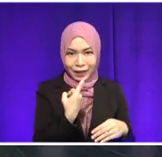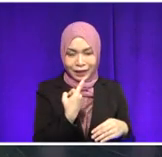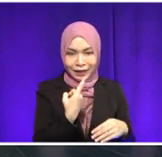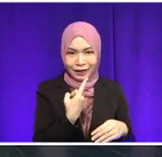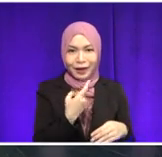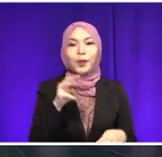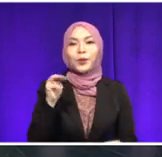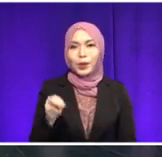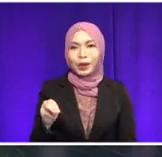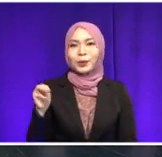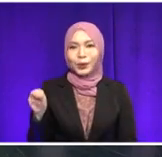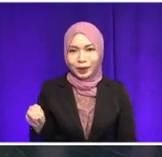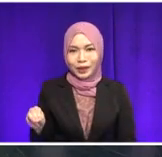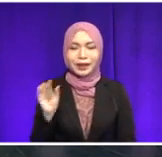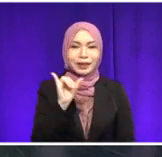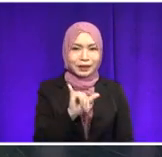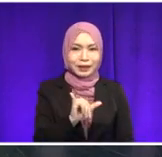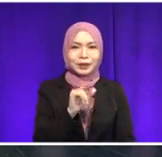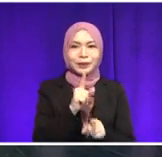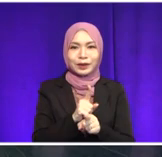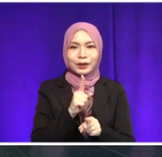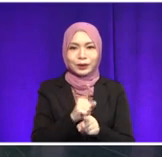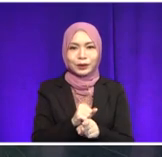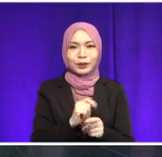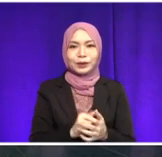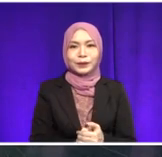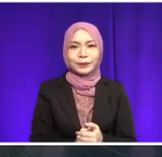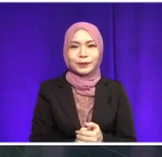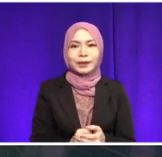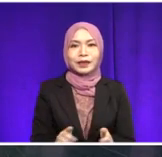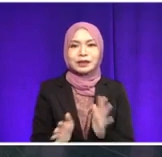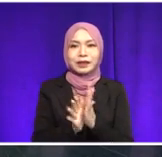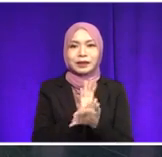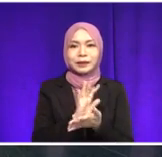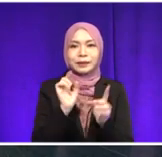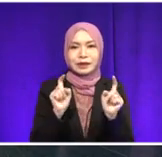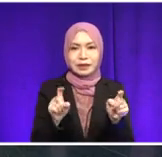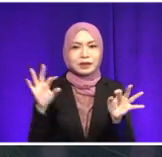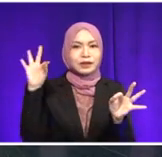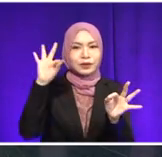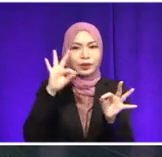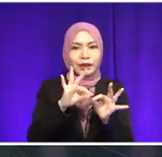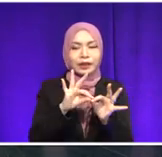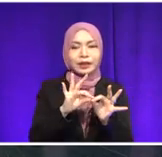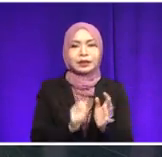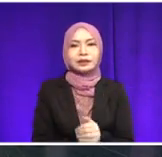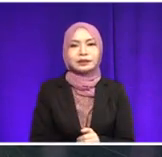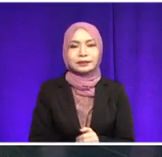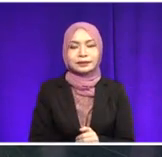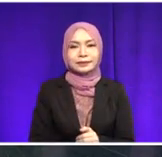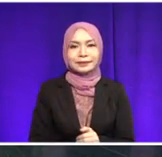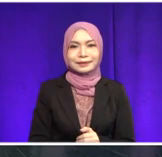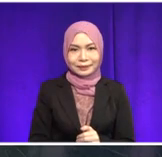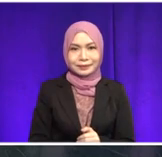kalau kumpulan sasaran itu untuk produk yang dihasilkan untuk kegunaan orang dewasa atau kanak-kanak yang lebih rendah